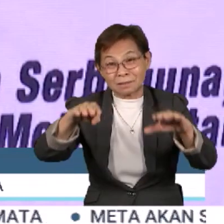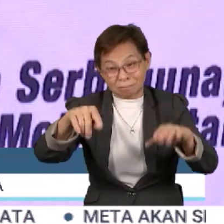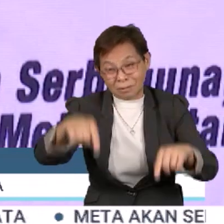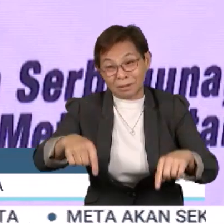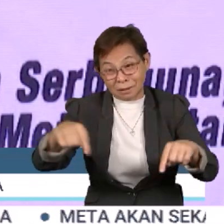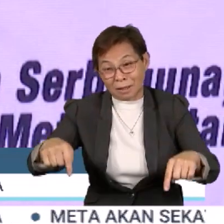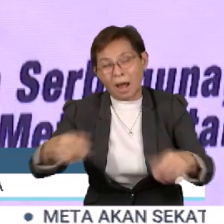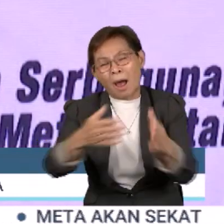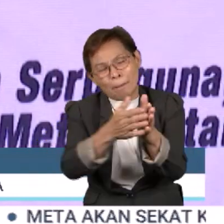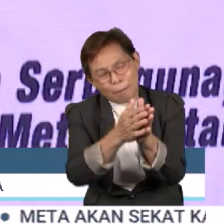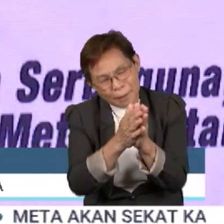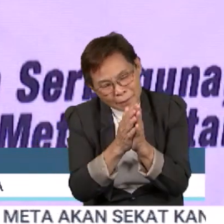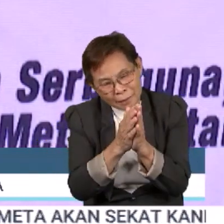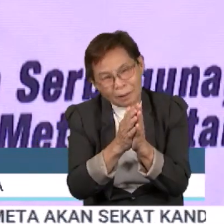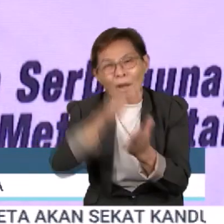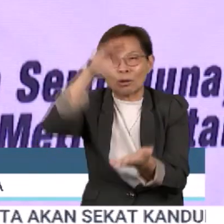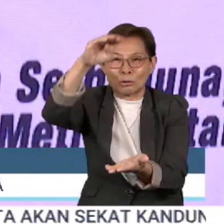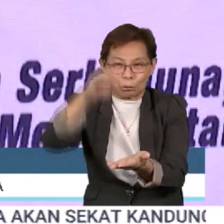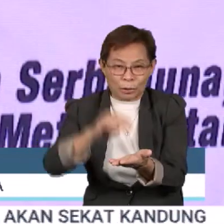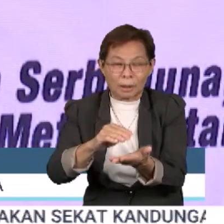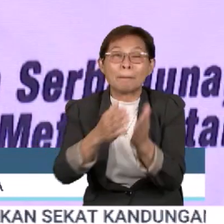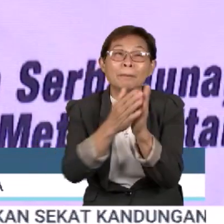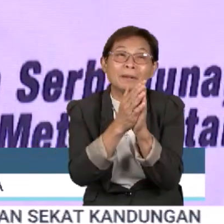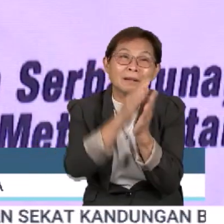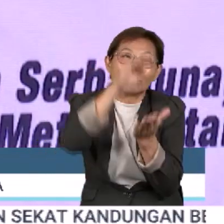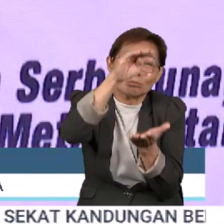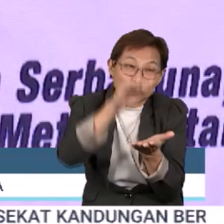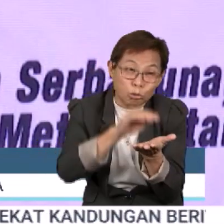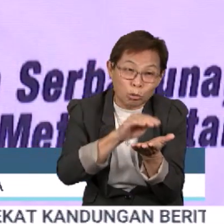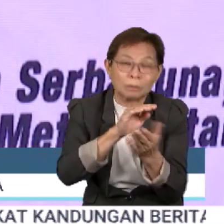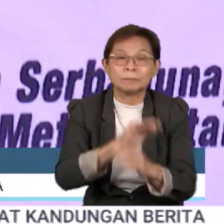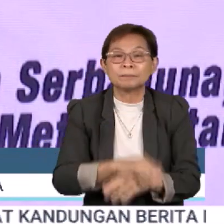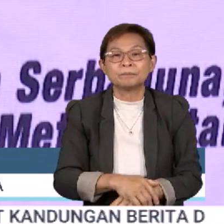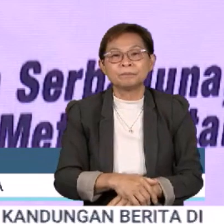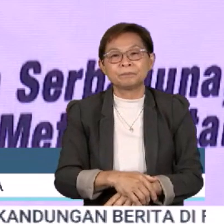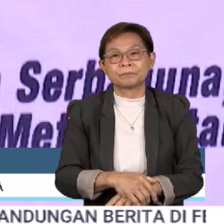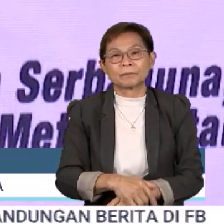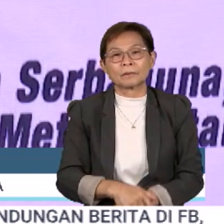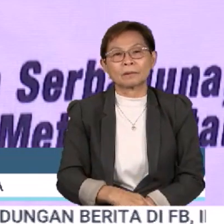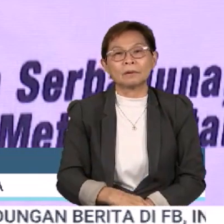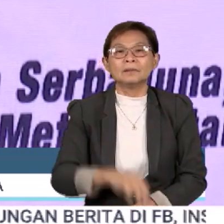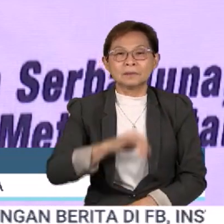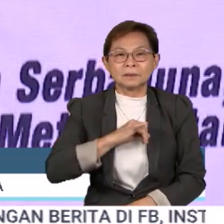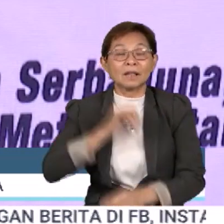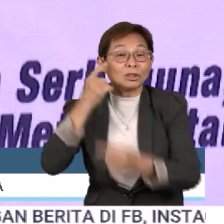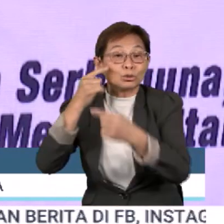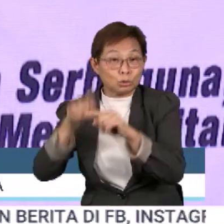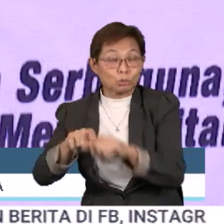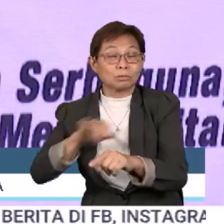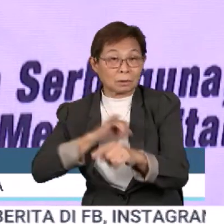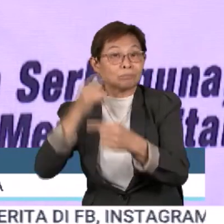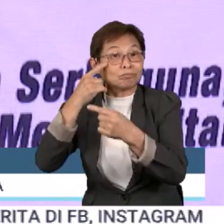mereka minta supaya diberi pengurangan. Jadi saya setuju